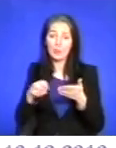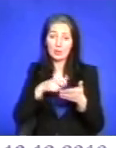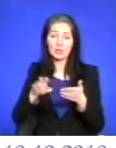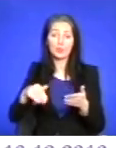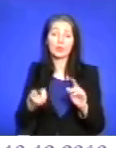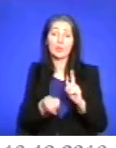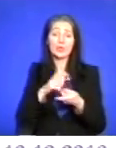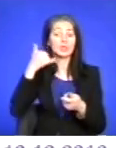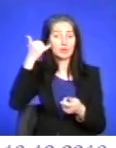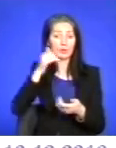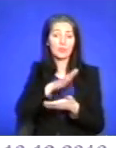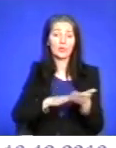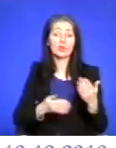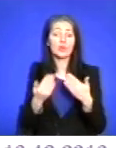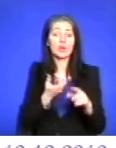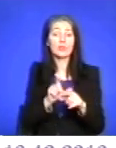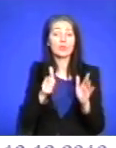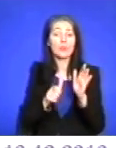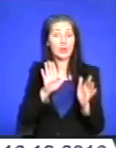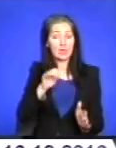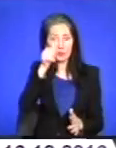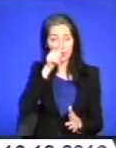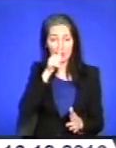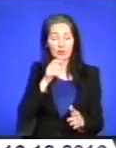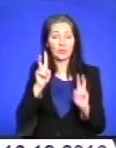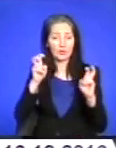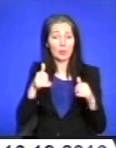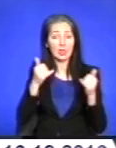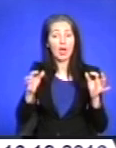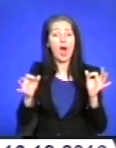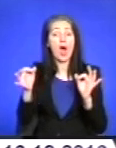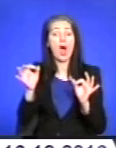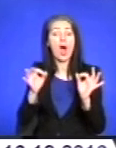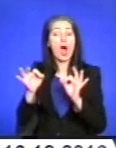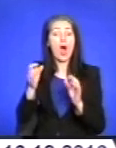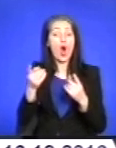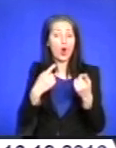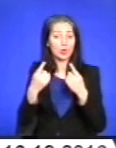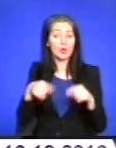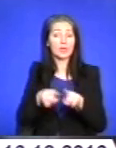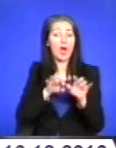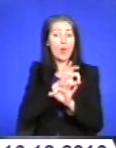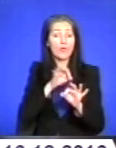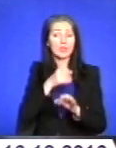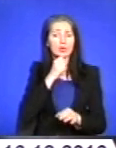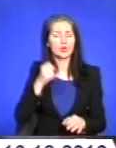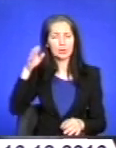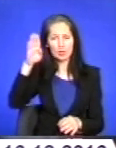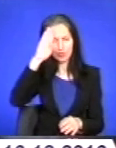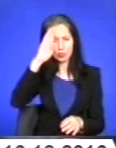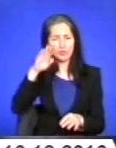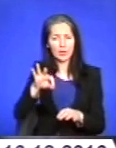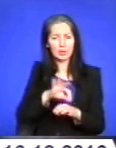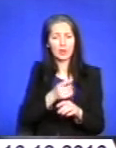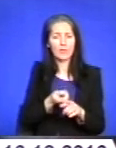спілкування близько 5 місяців. Теми для розмов та обговорення дорослий чоловік, котрого є сім'я і двоє малолітніх дітей, обирав надто відверті,